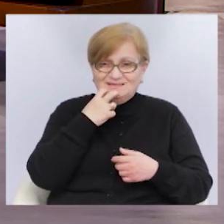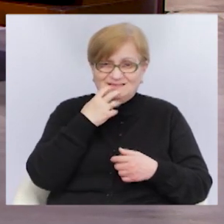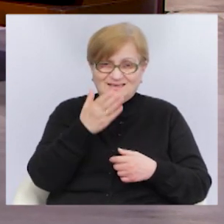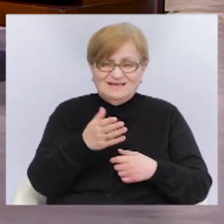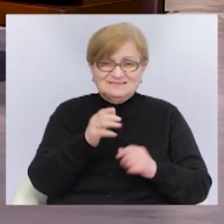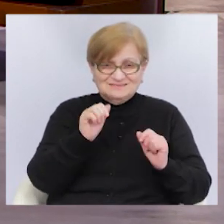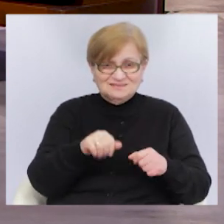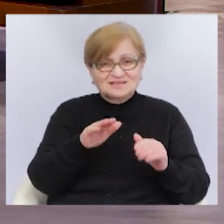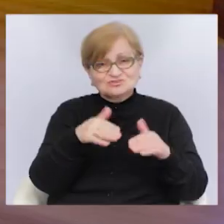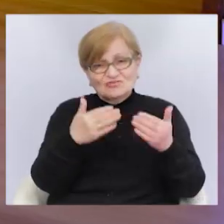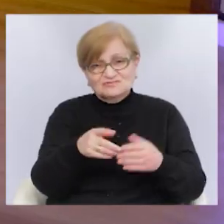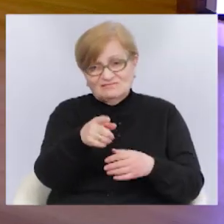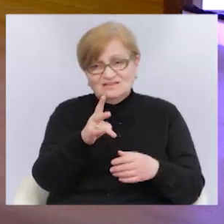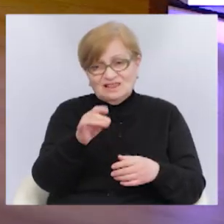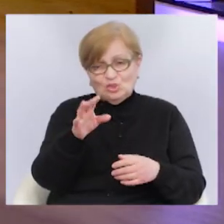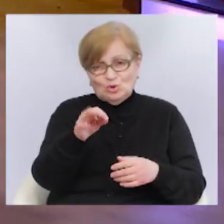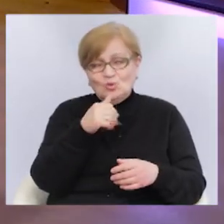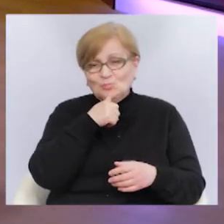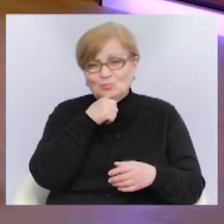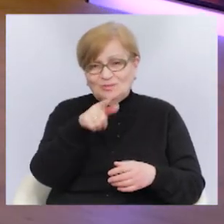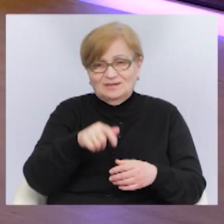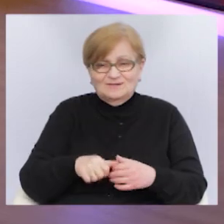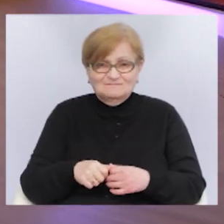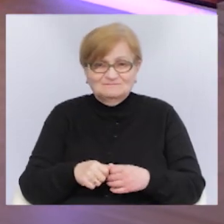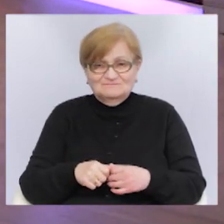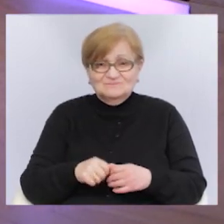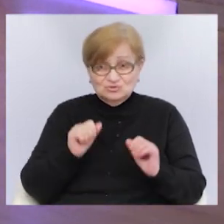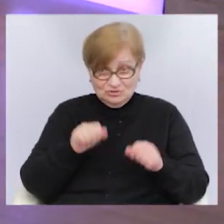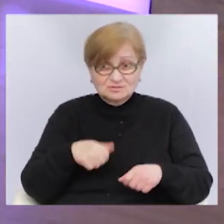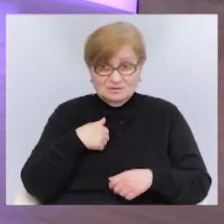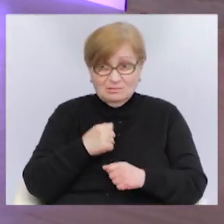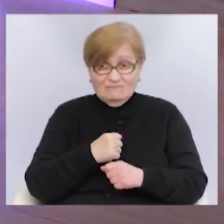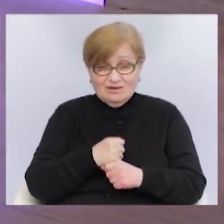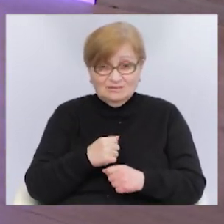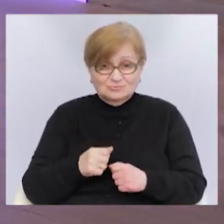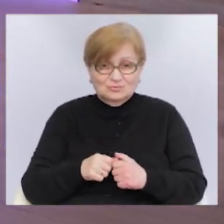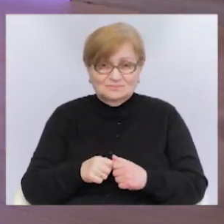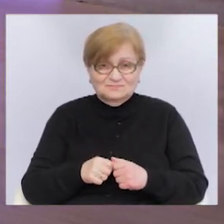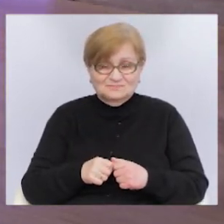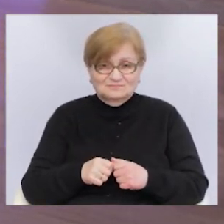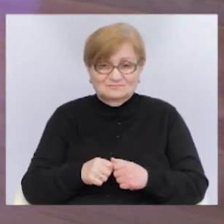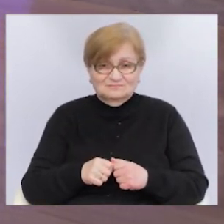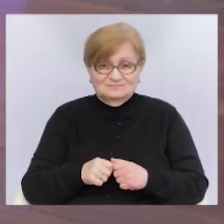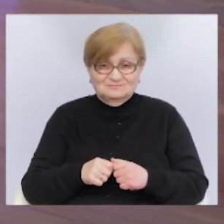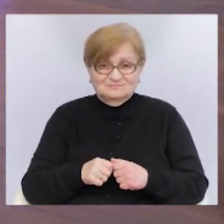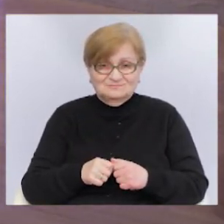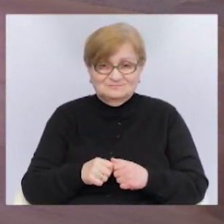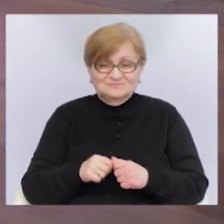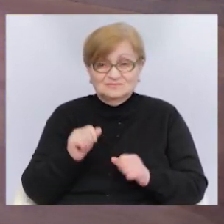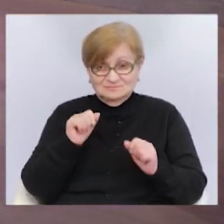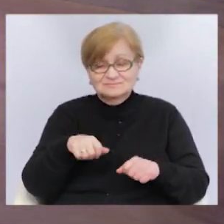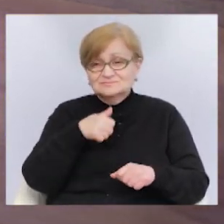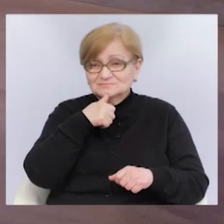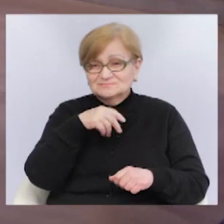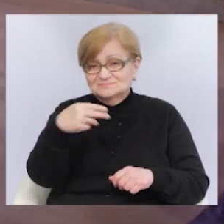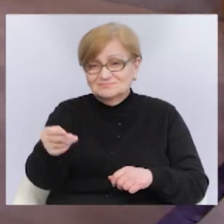სტუმარ შევთავაზოთ. აა ნიტ, ნიტ შეგვიძლია ნინოს შევთავაზოთ. შეიძლება მეც სადო. გააკეთოს. აი თუ გინდა ეს მეუტანი. შეიძლება მეც სადო.